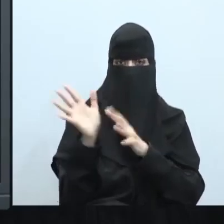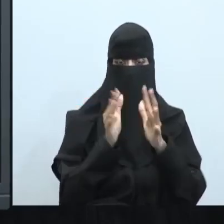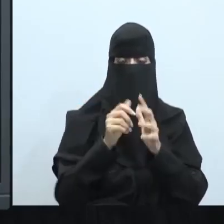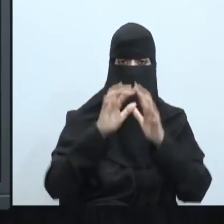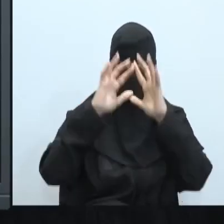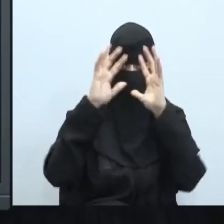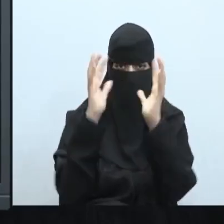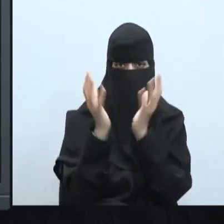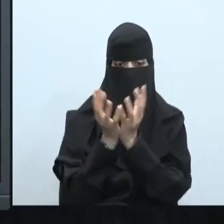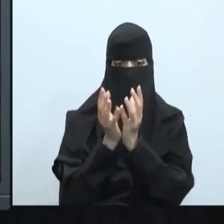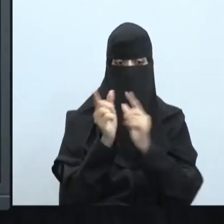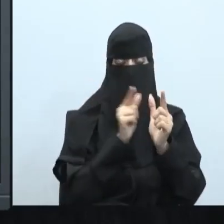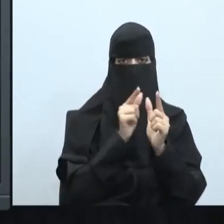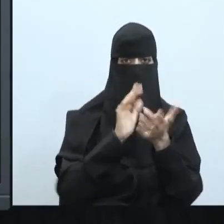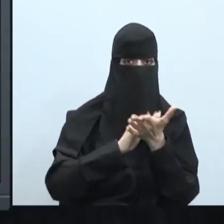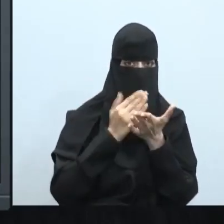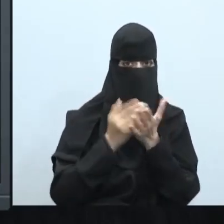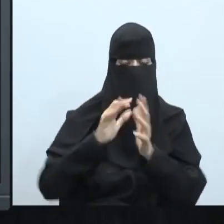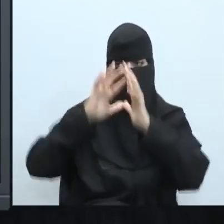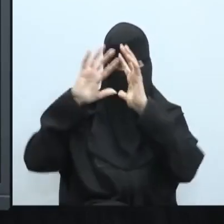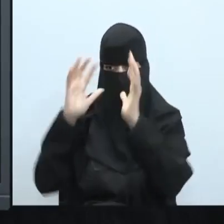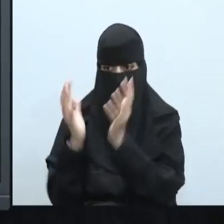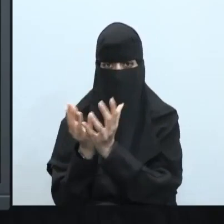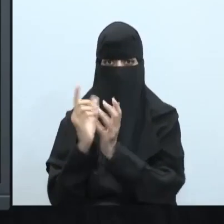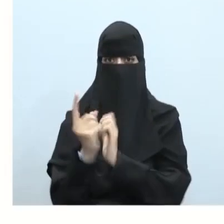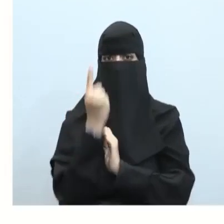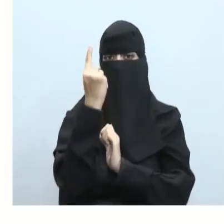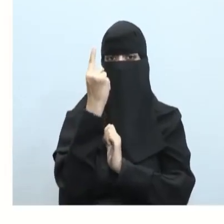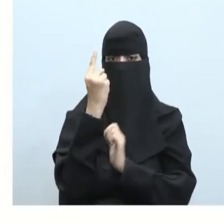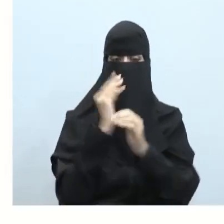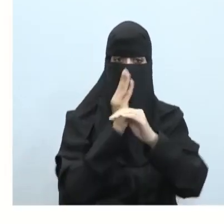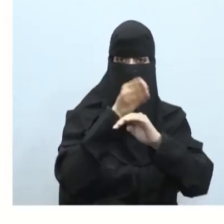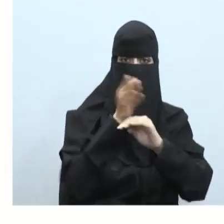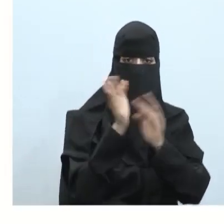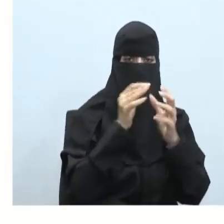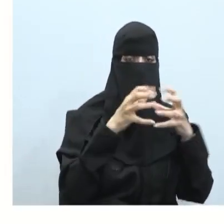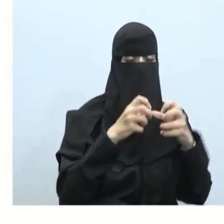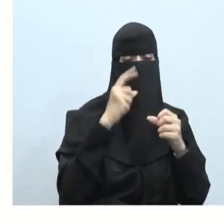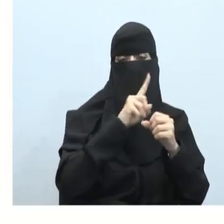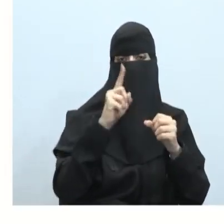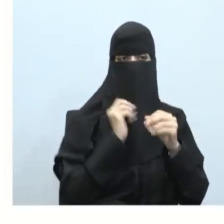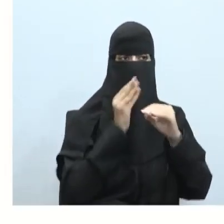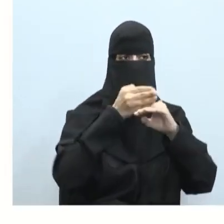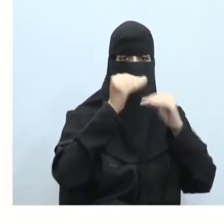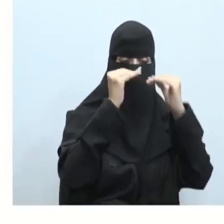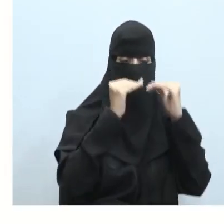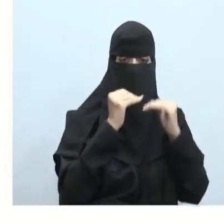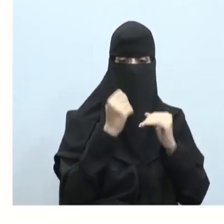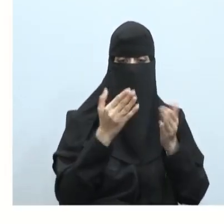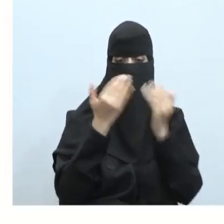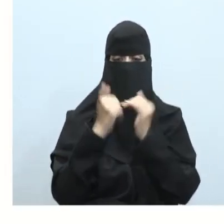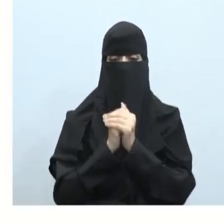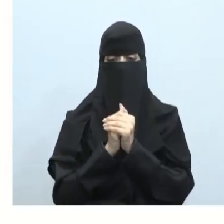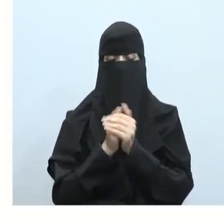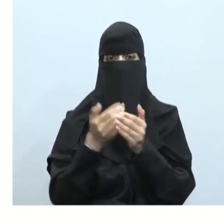اما المدخلات في المفسر فتكون سطر سطر المخرجات في المترجم